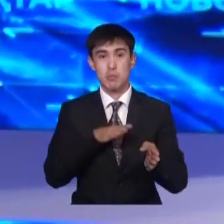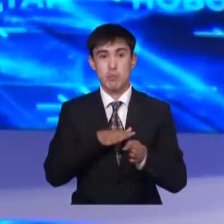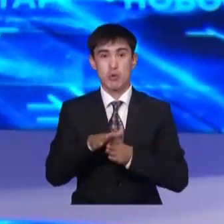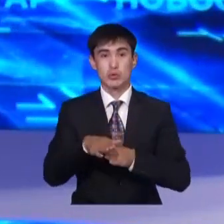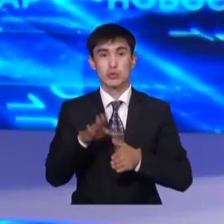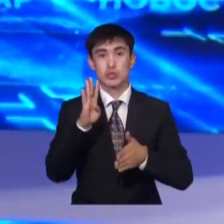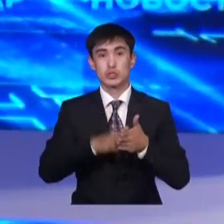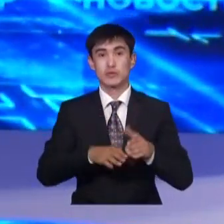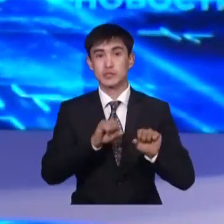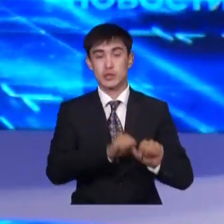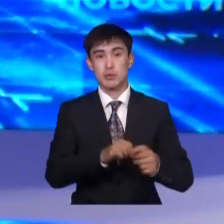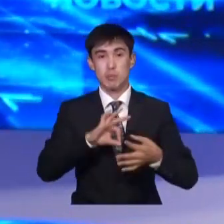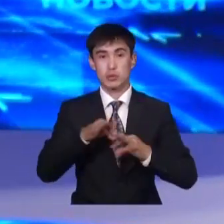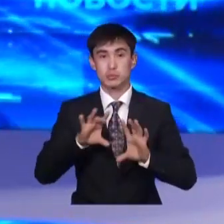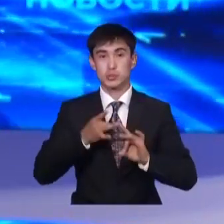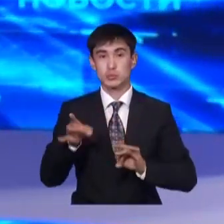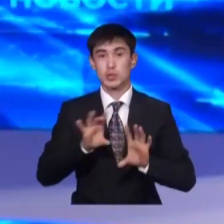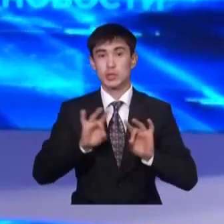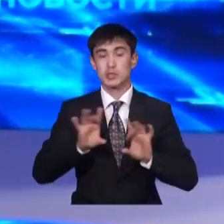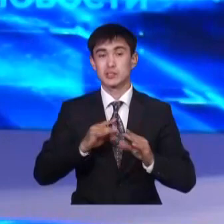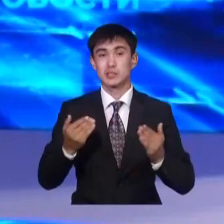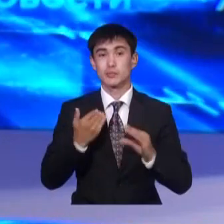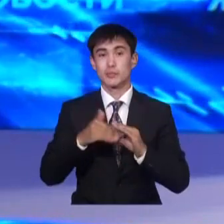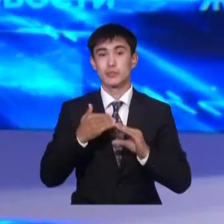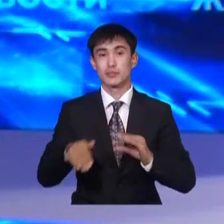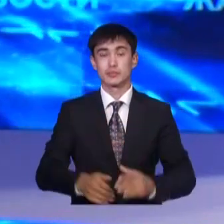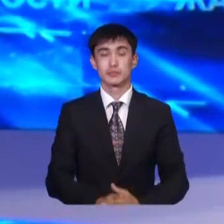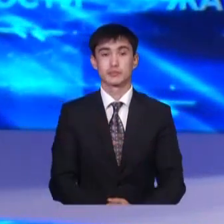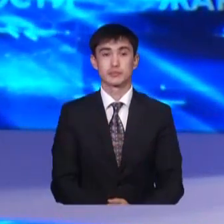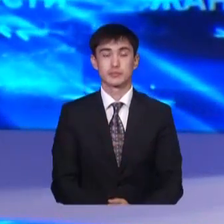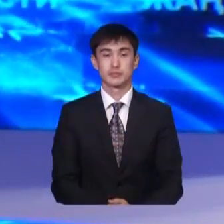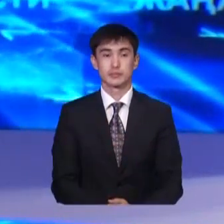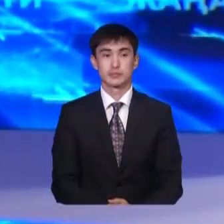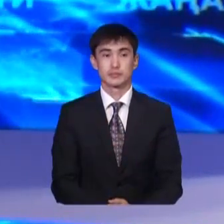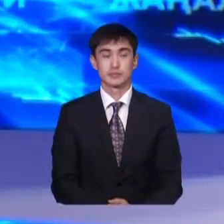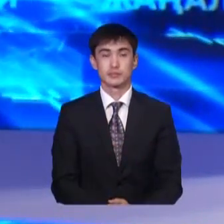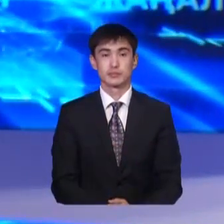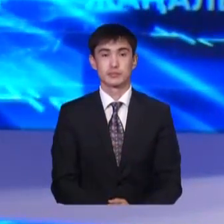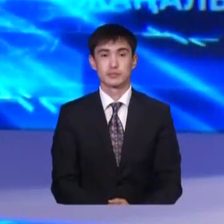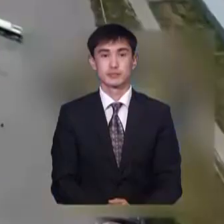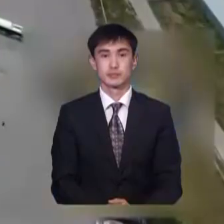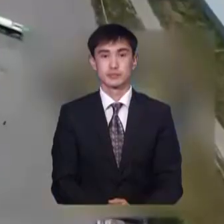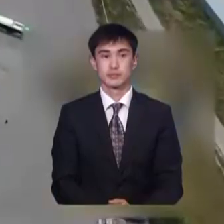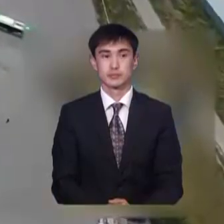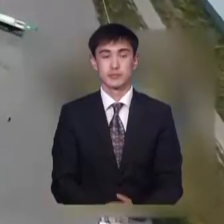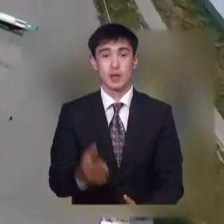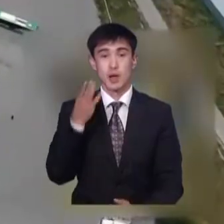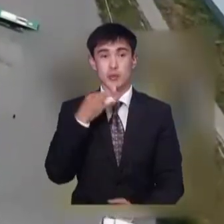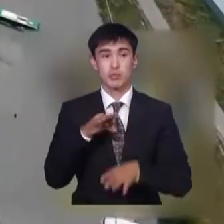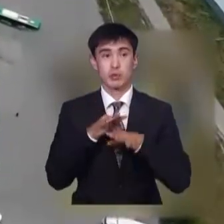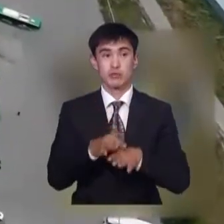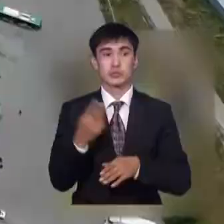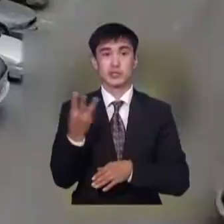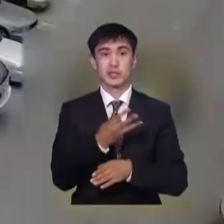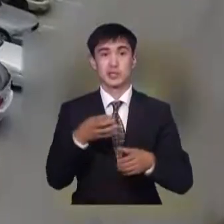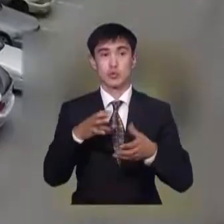переполненную штрафстоянку. Подробности о республиканских новостях в материале нашего корреспондента. В Алматы проводится